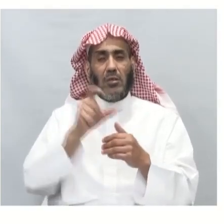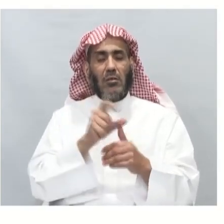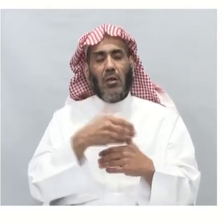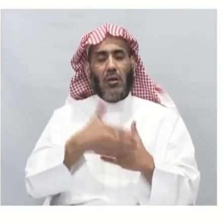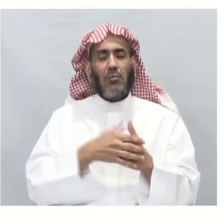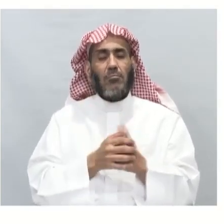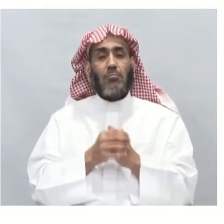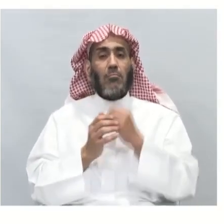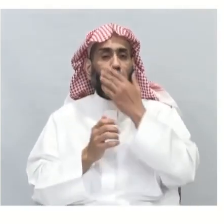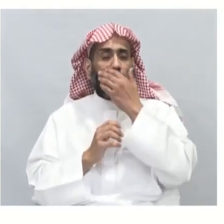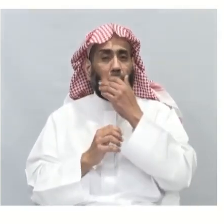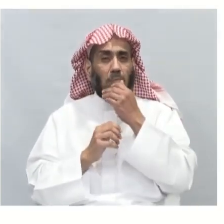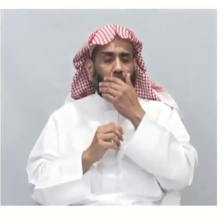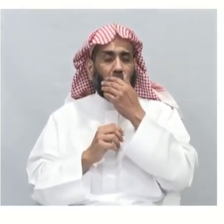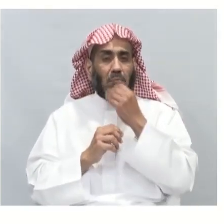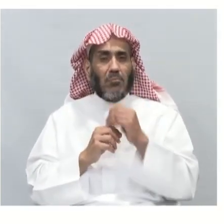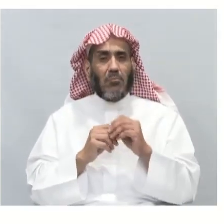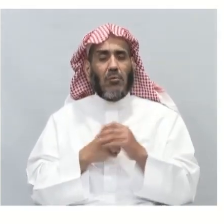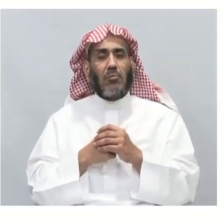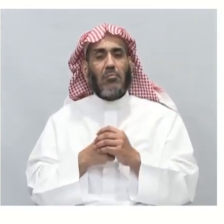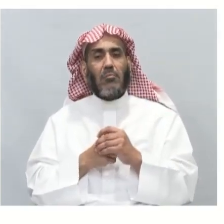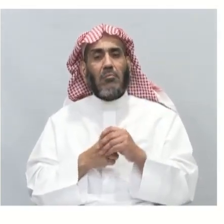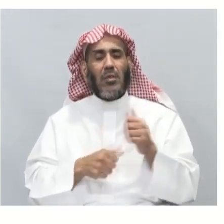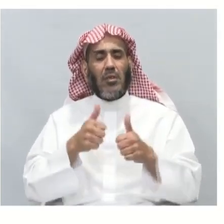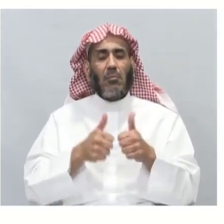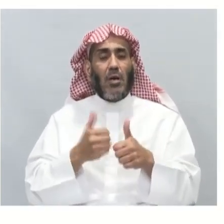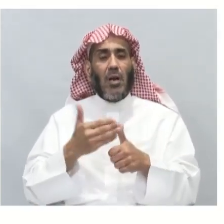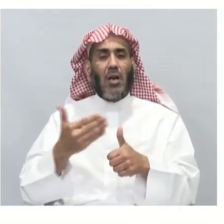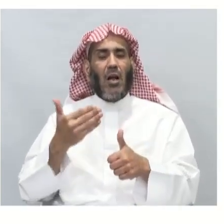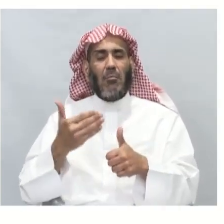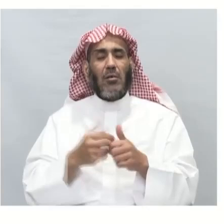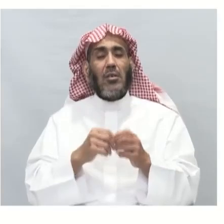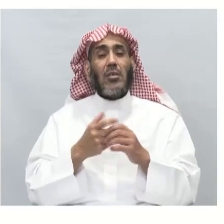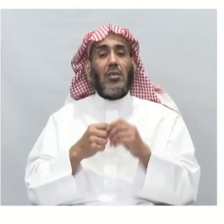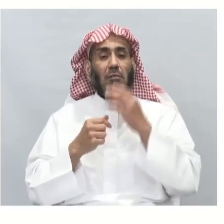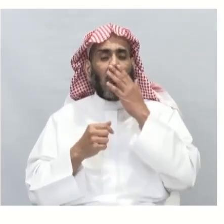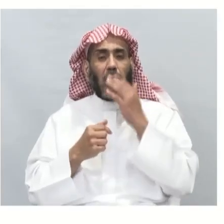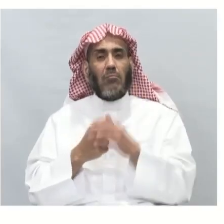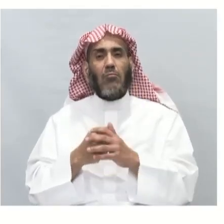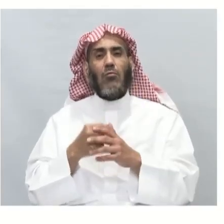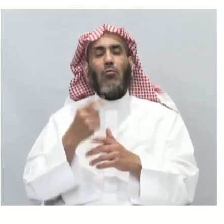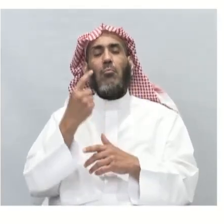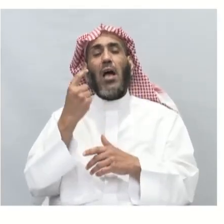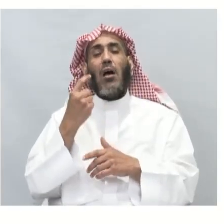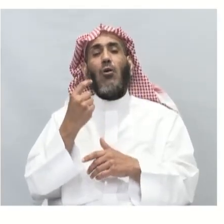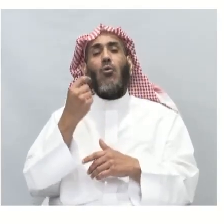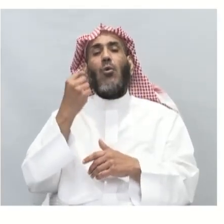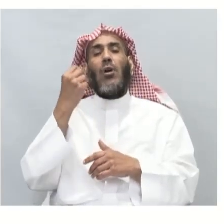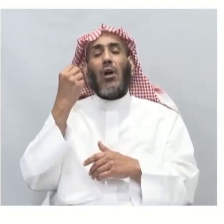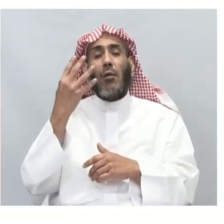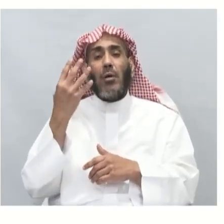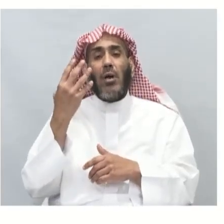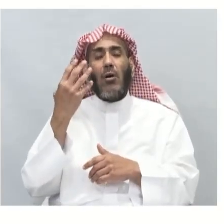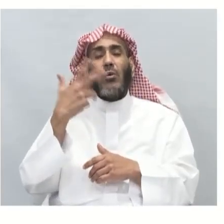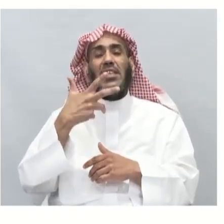الاخريين هنا الصفحه او الاختبار القبلي هذا في الصفحه ال94 بعد اليا يقول